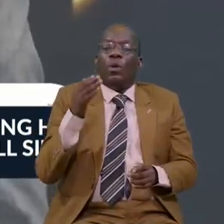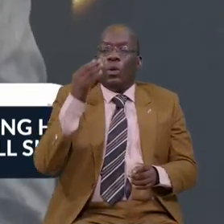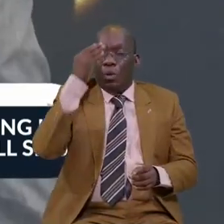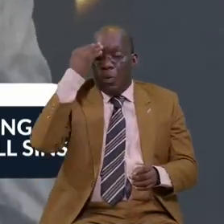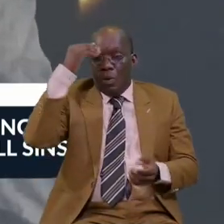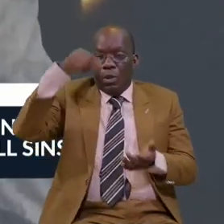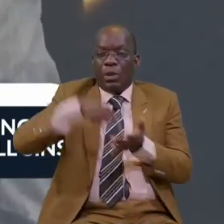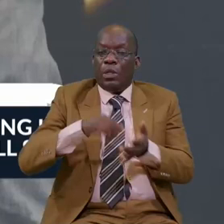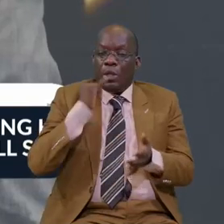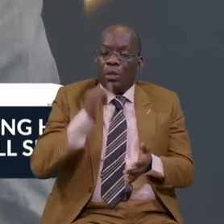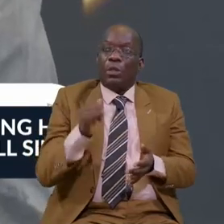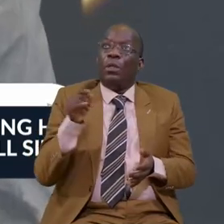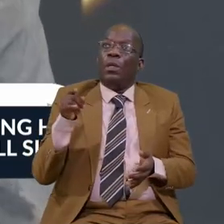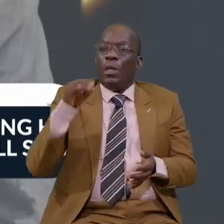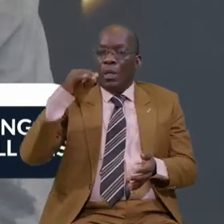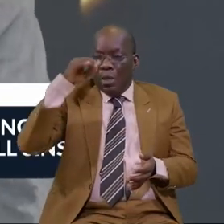Et les disciples ont réalisé